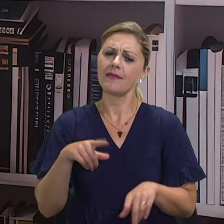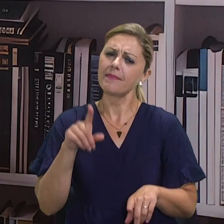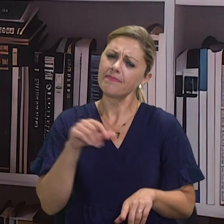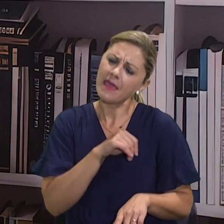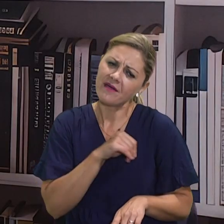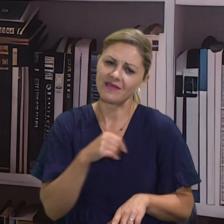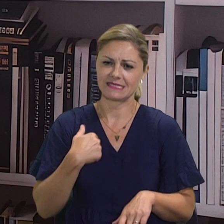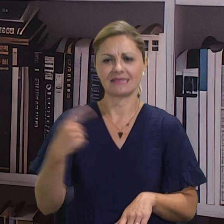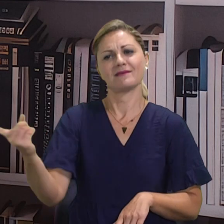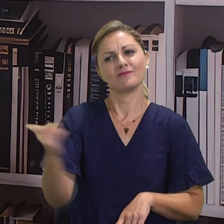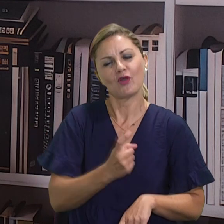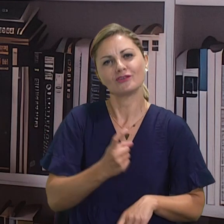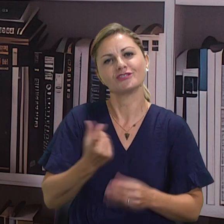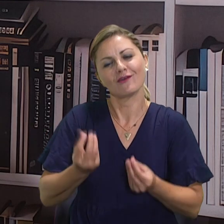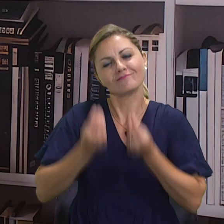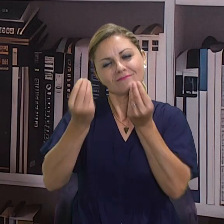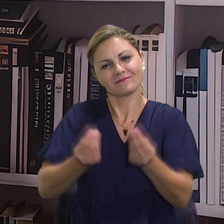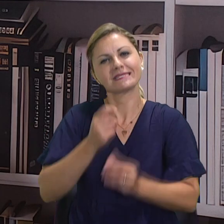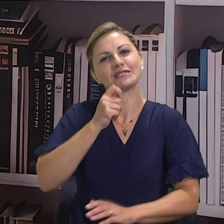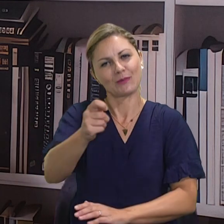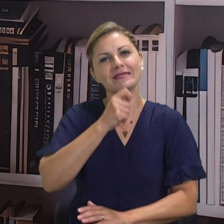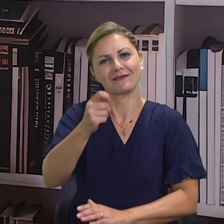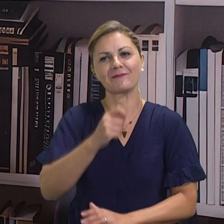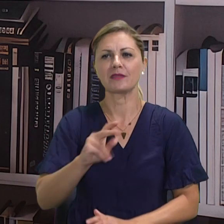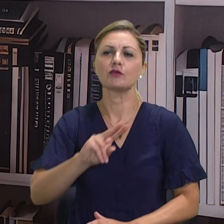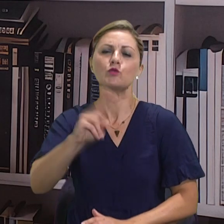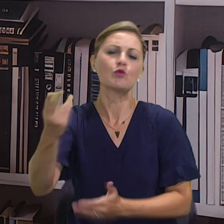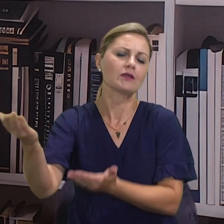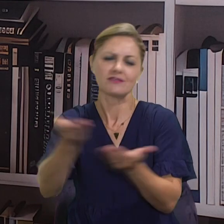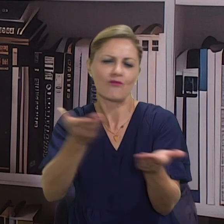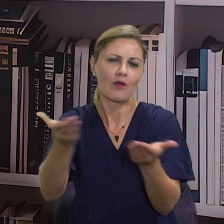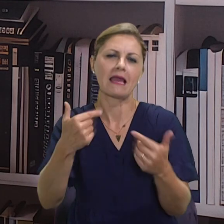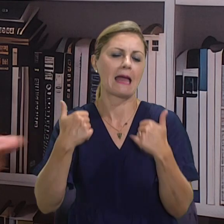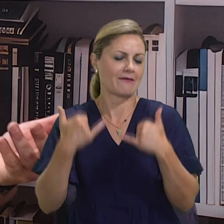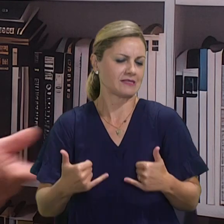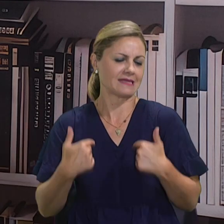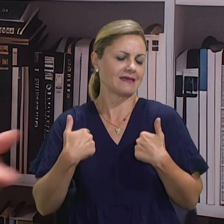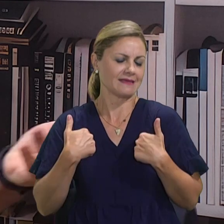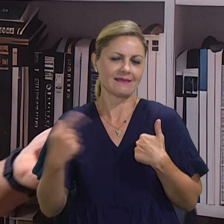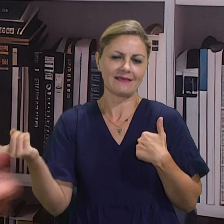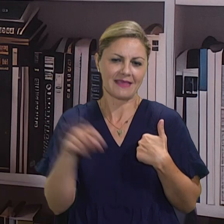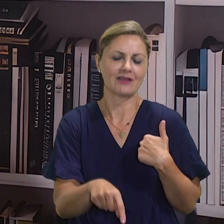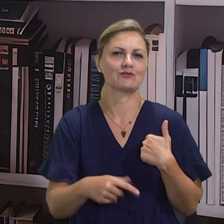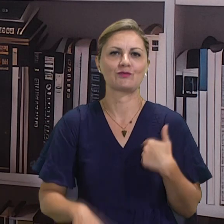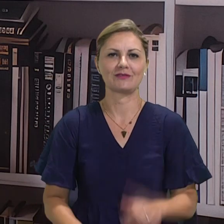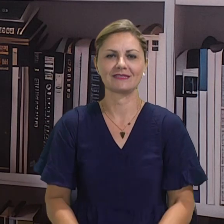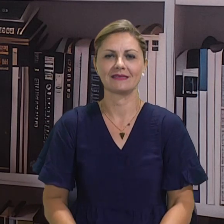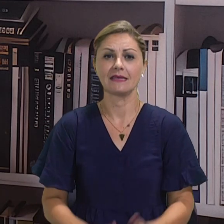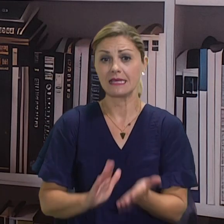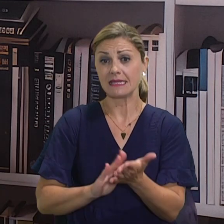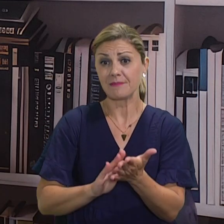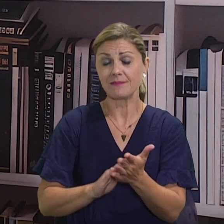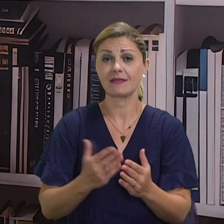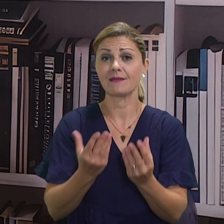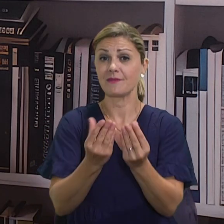ovi koji uče splitski govor, odnosno čakalicu, neka se i oni malo čeliće. Ovo sam vam povuka tu paralelu